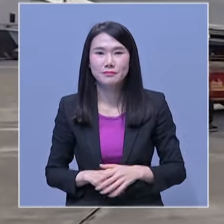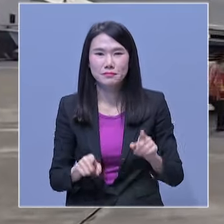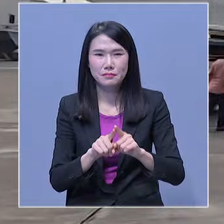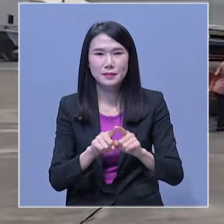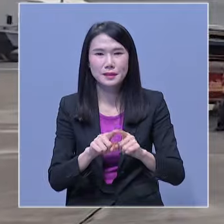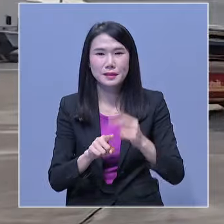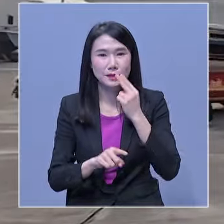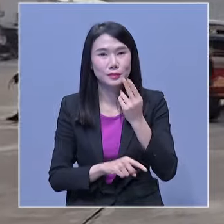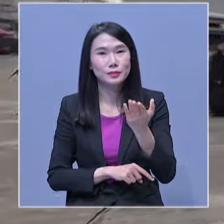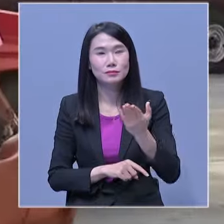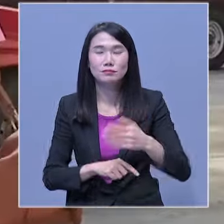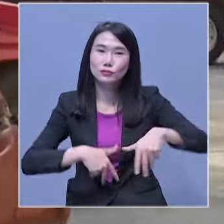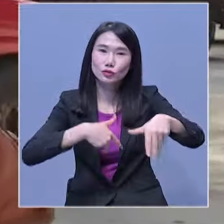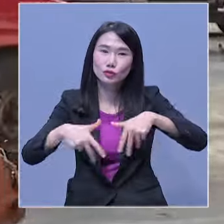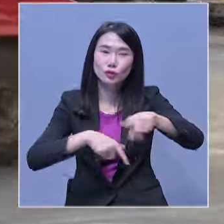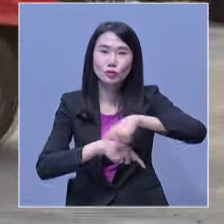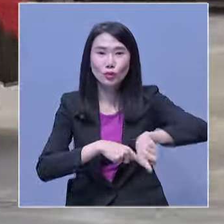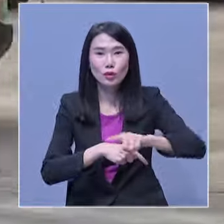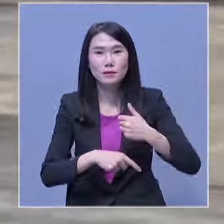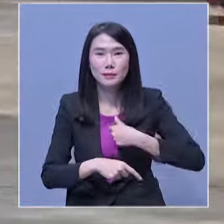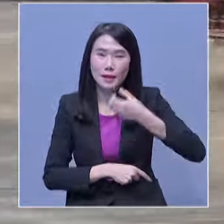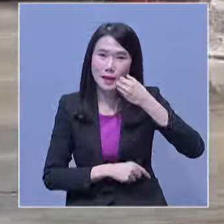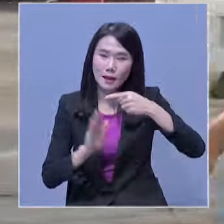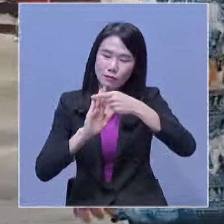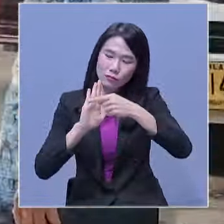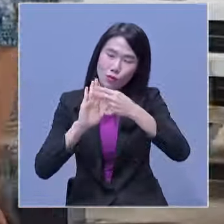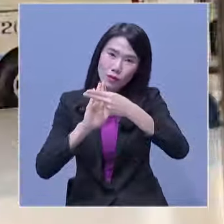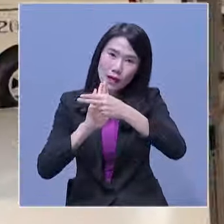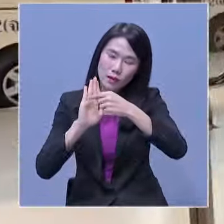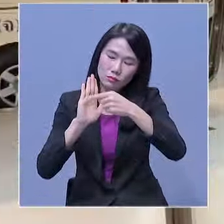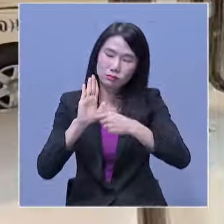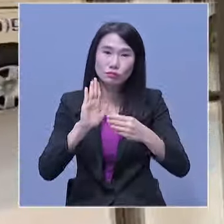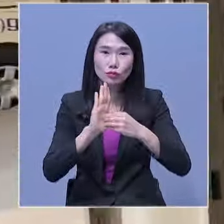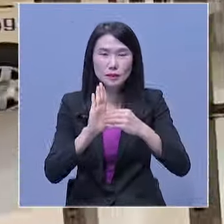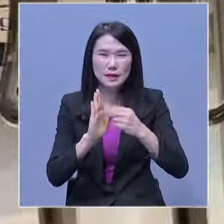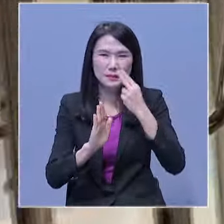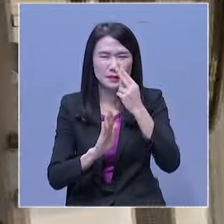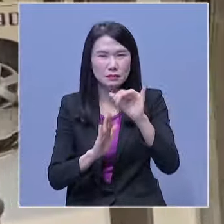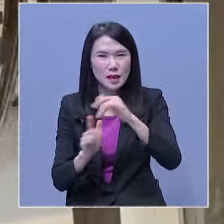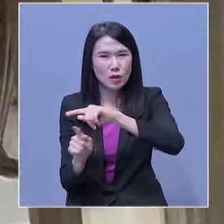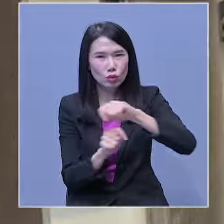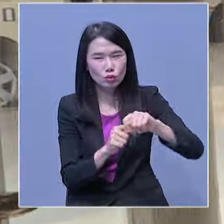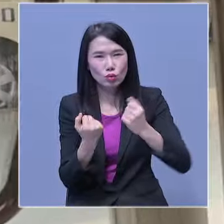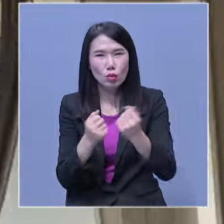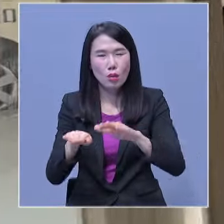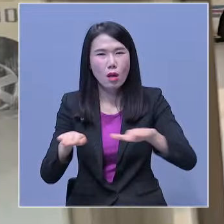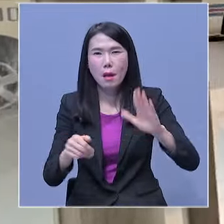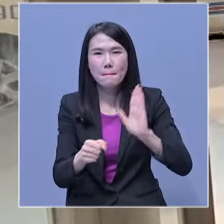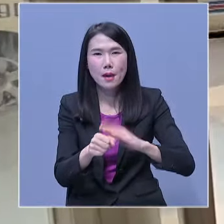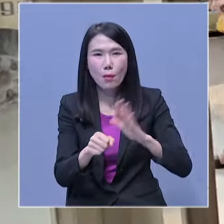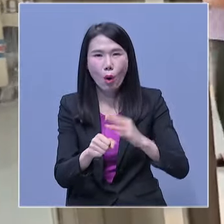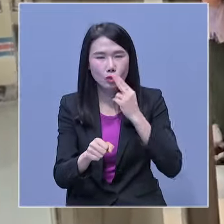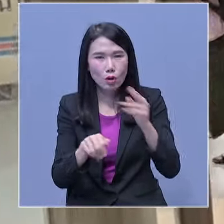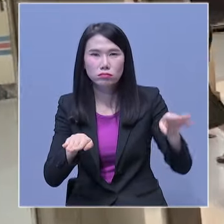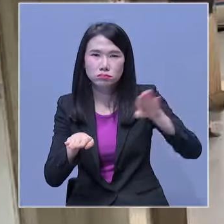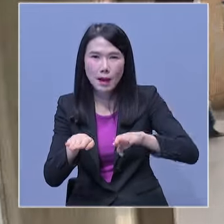ภาพของเนี่ยพี่น้องประชาชนทยอยเดินทางกลับกรุงเทพฯกันนะครับจนรถเนี่ยอาจจะไม่เพียงพอต้องจัดรถโดยสารไม่ประจำทาง